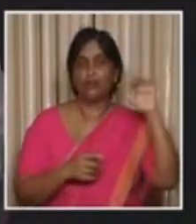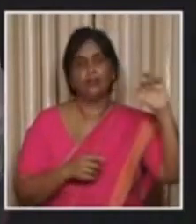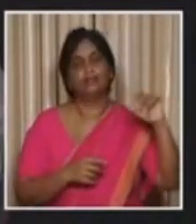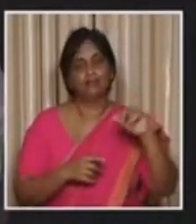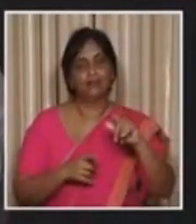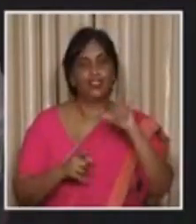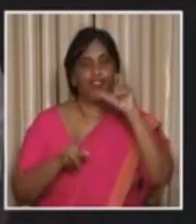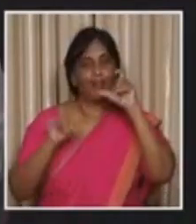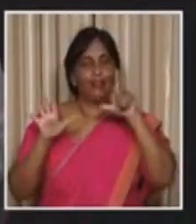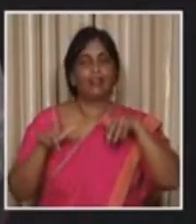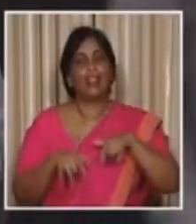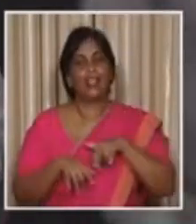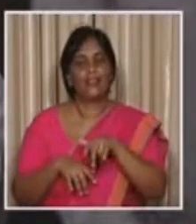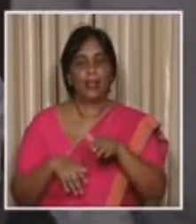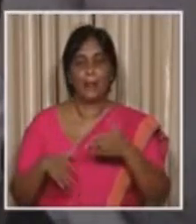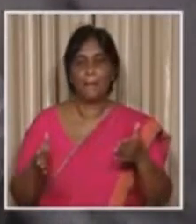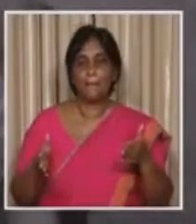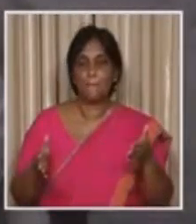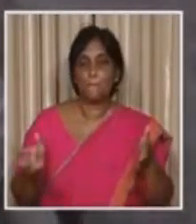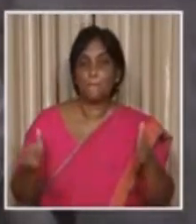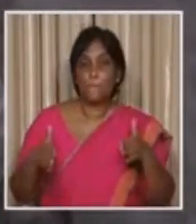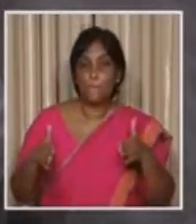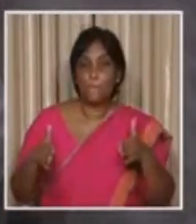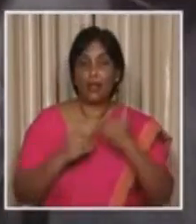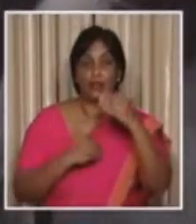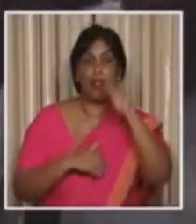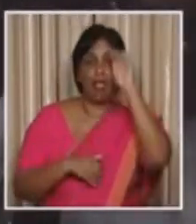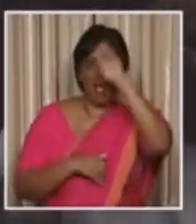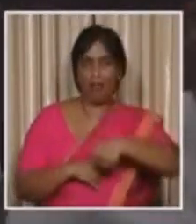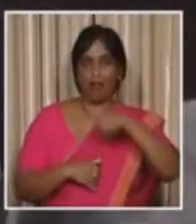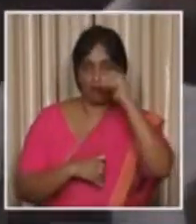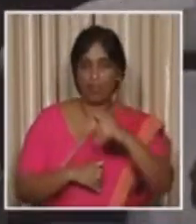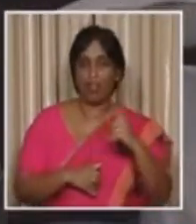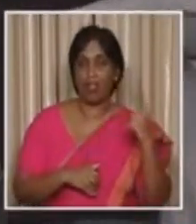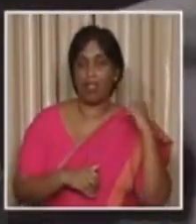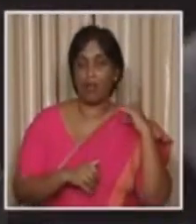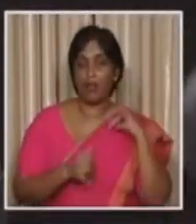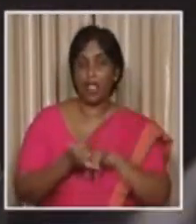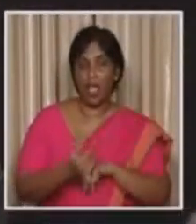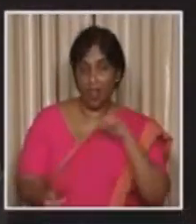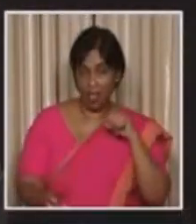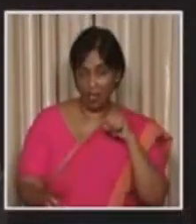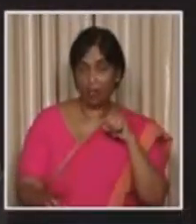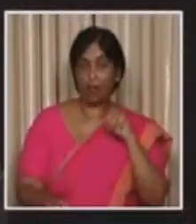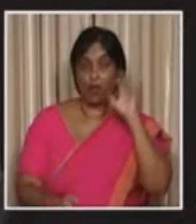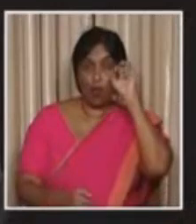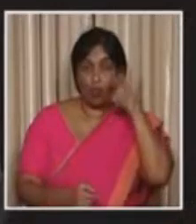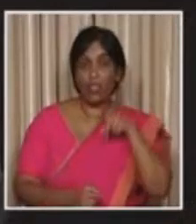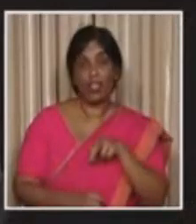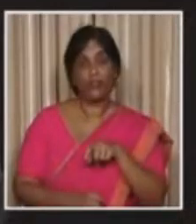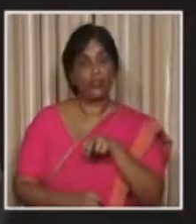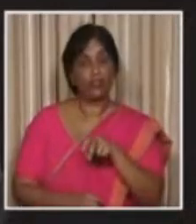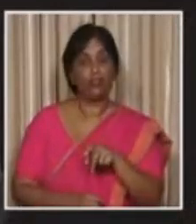ඇවිදින්න. පෙරහැර යනකොට පෙරහැර ඉස්සරහින් අලියන්නේ. ආරක්ෂක ලේකම් යනකොට උදේට